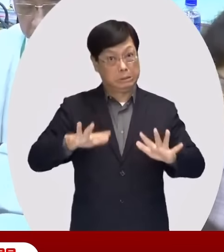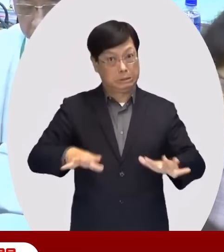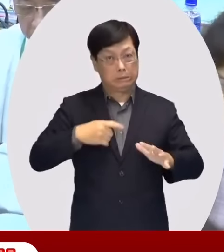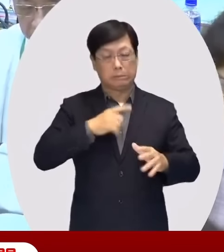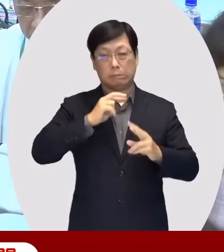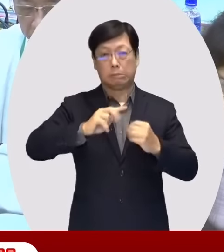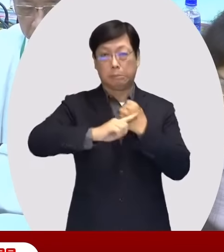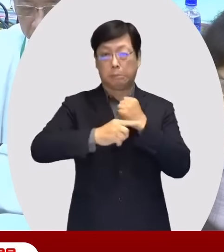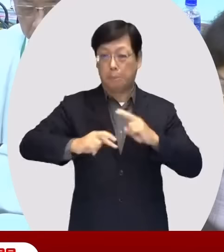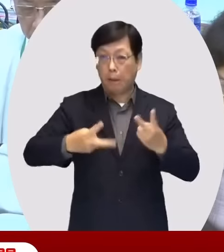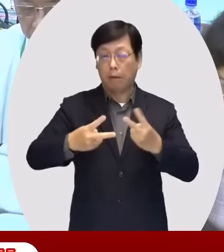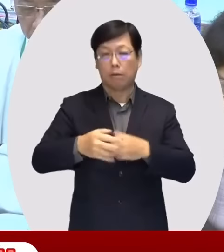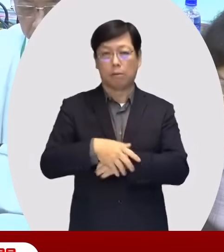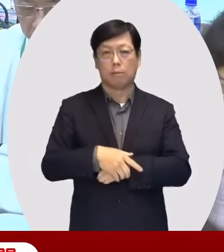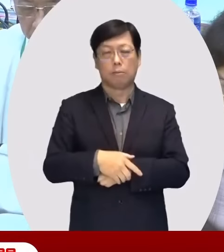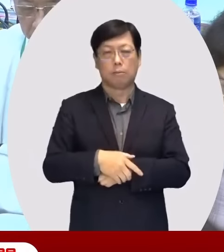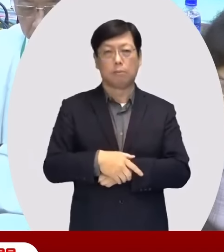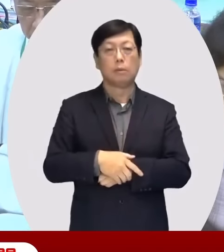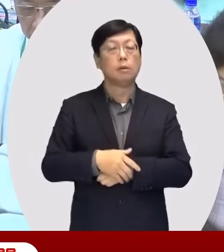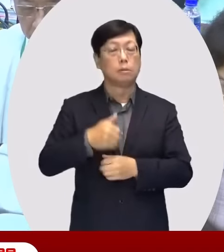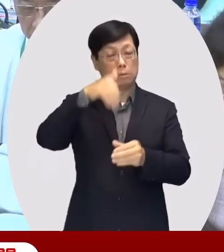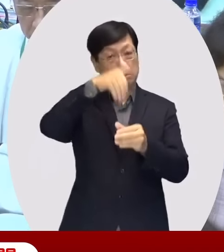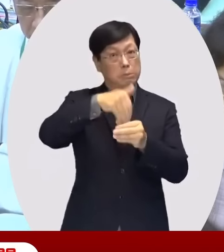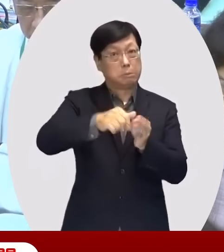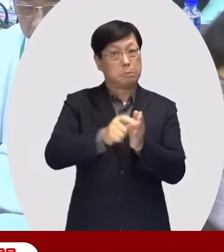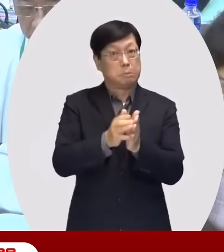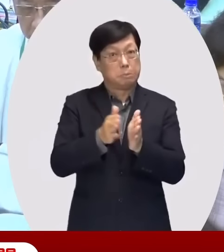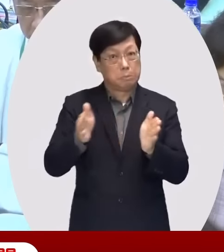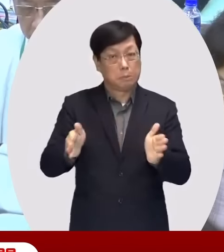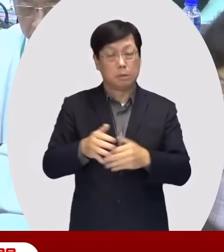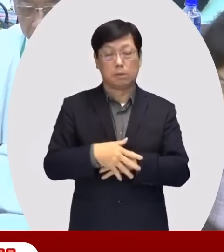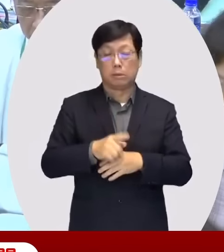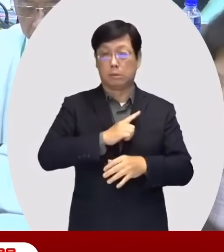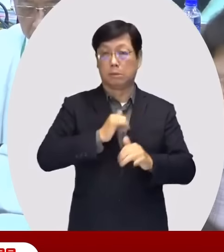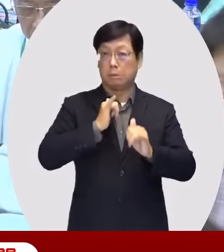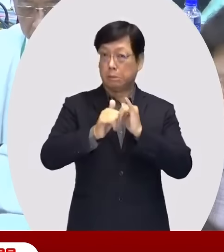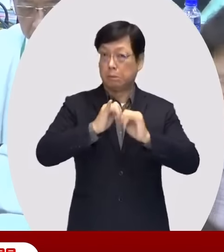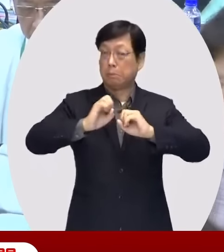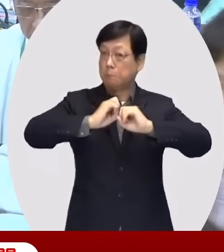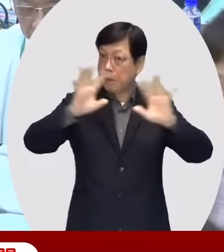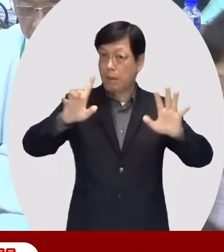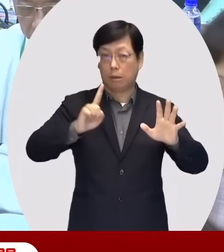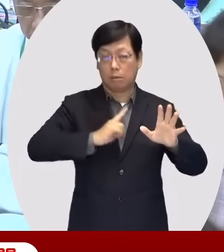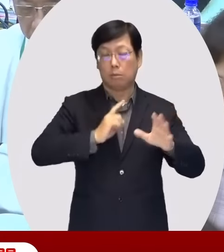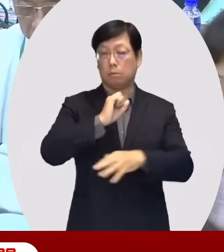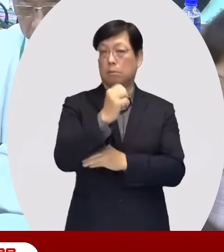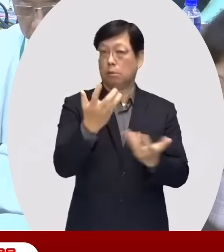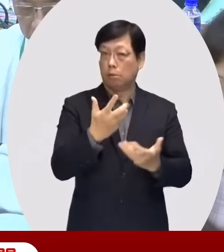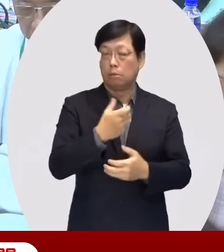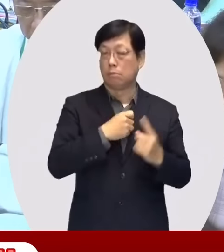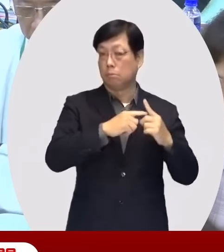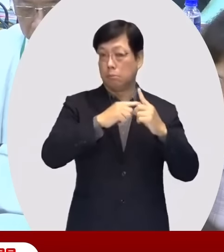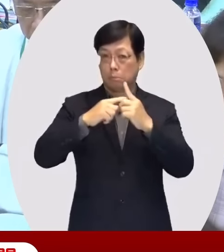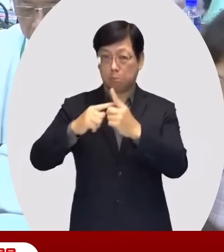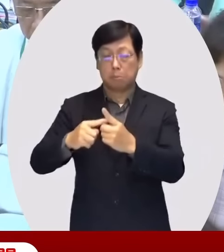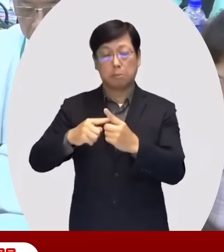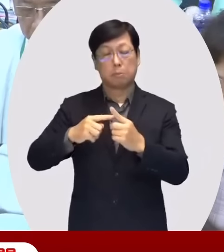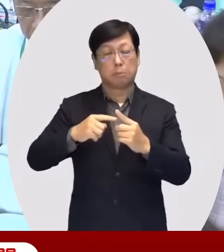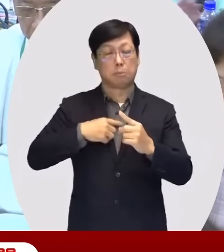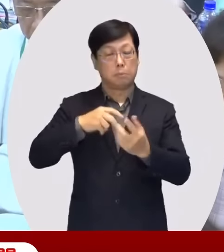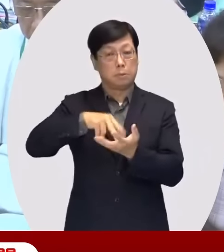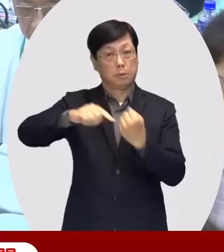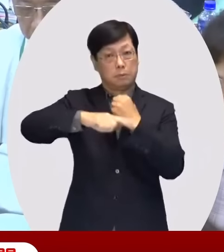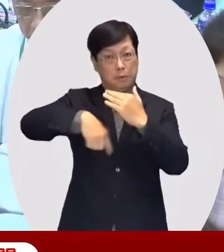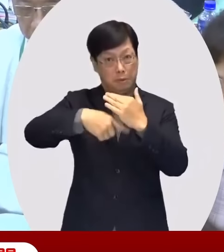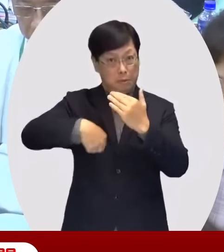法更重要的事情是一个，在选举的期间向全民表示自己有义务到国会进